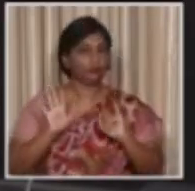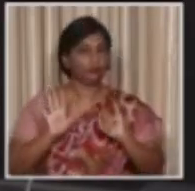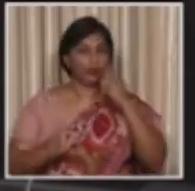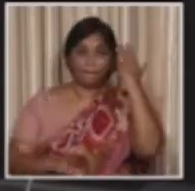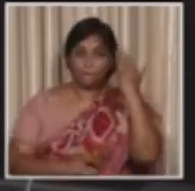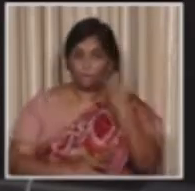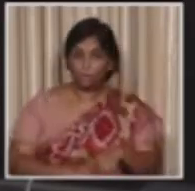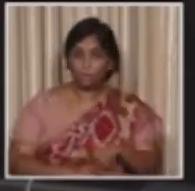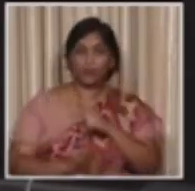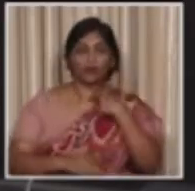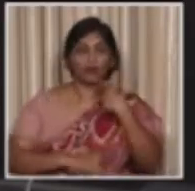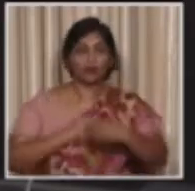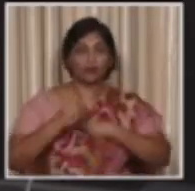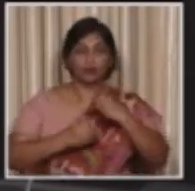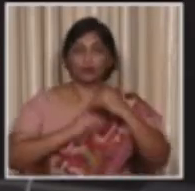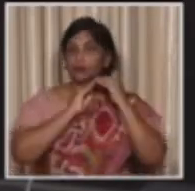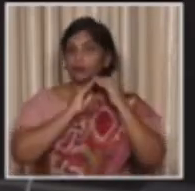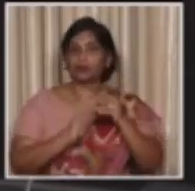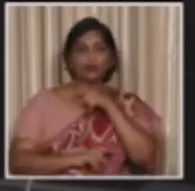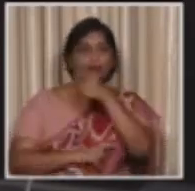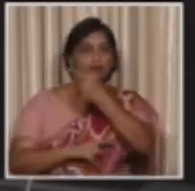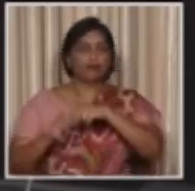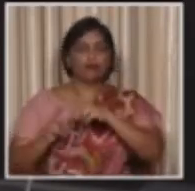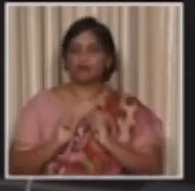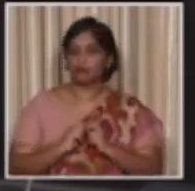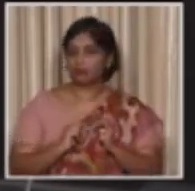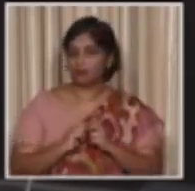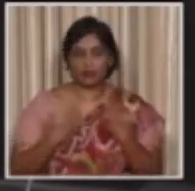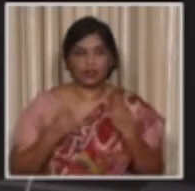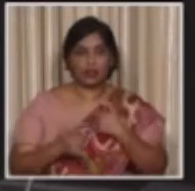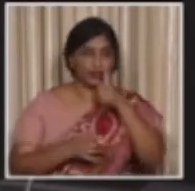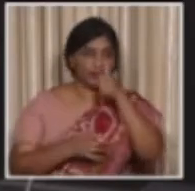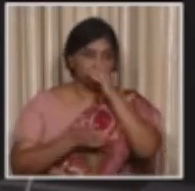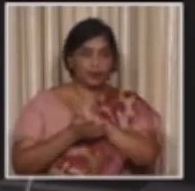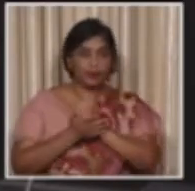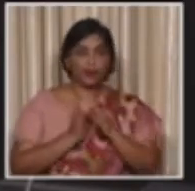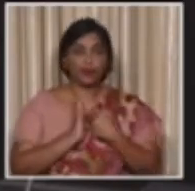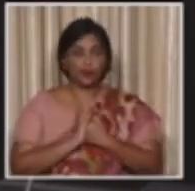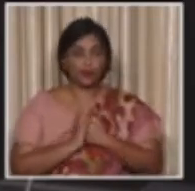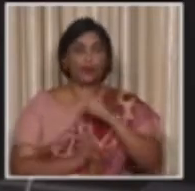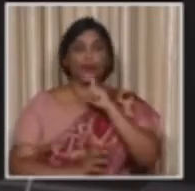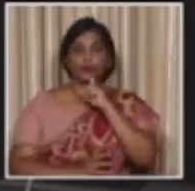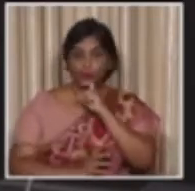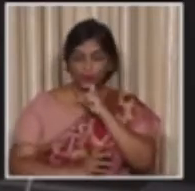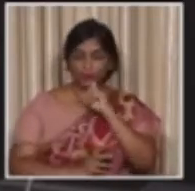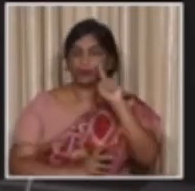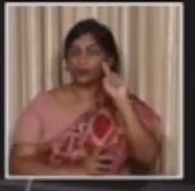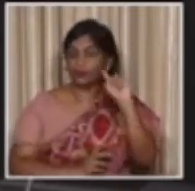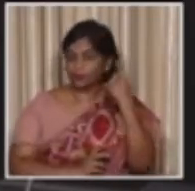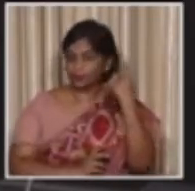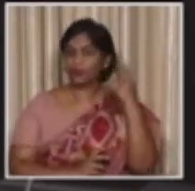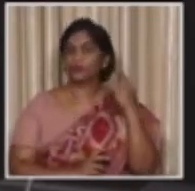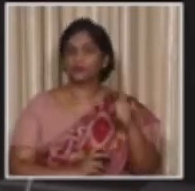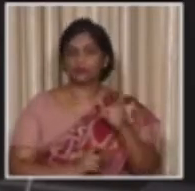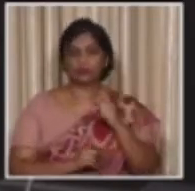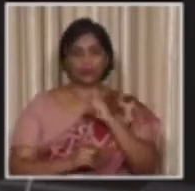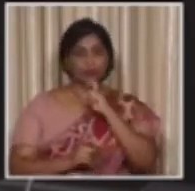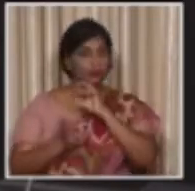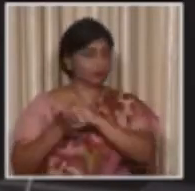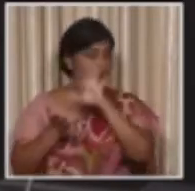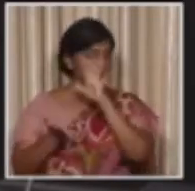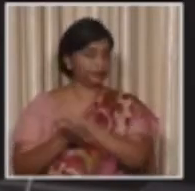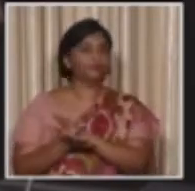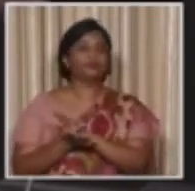මරපු කර්මාන්ත ශාලාවේ කාටවත් ප්‍රශ්නයක් නැහැ. හැබැයි හොරණ ගරු අධිකරණය පළවෙනියෙන් මේ නඩුව අපි